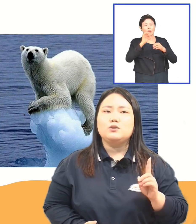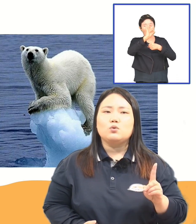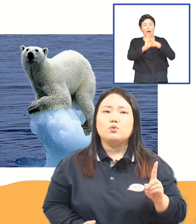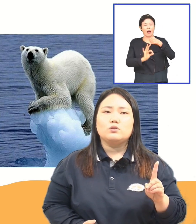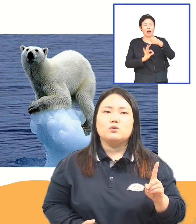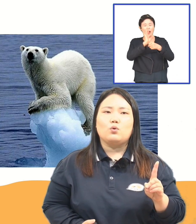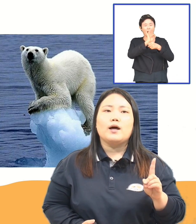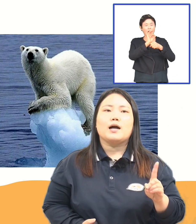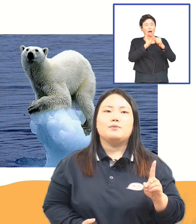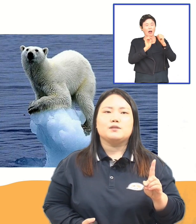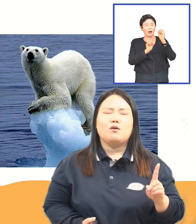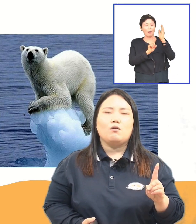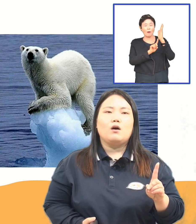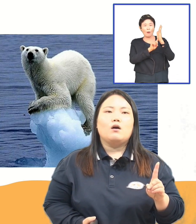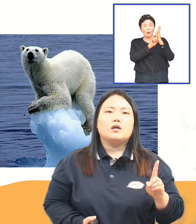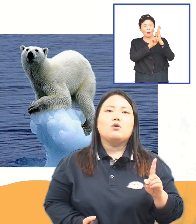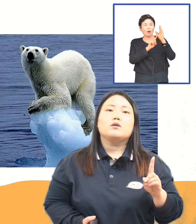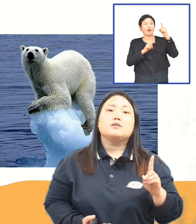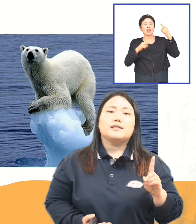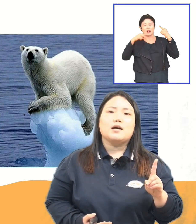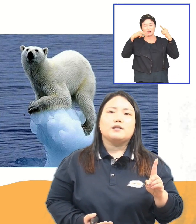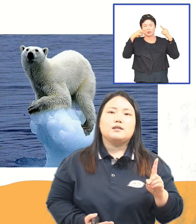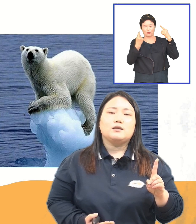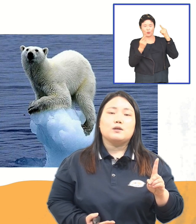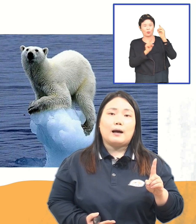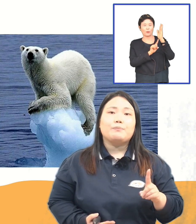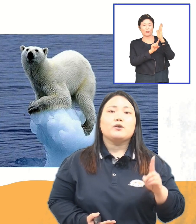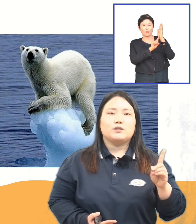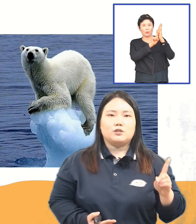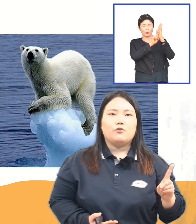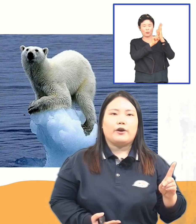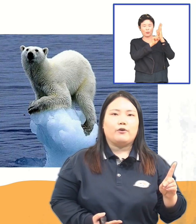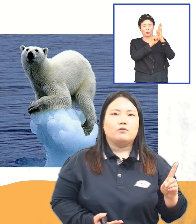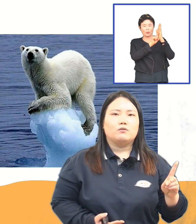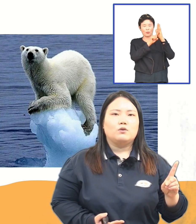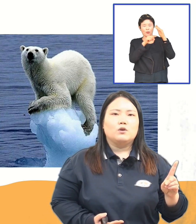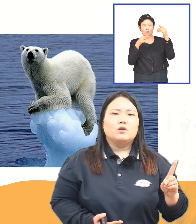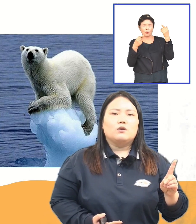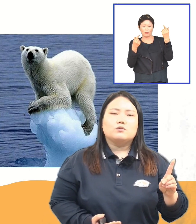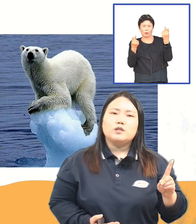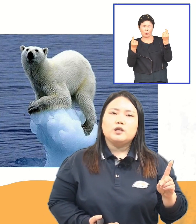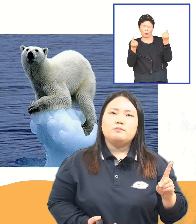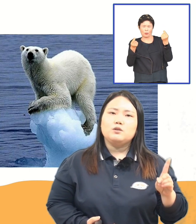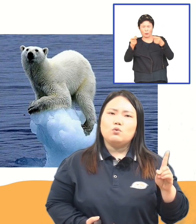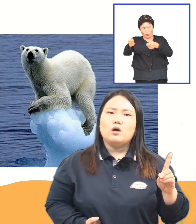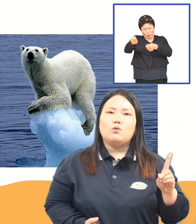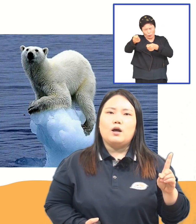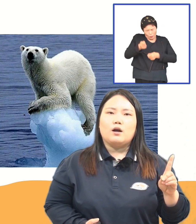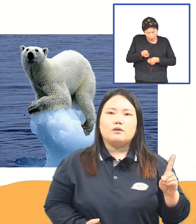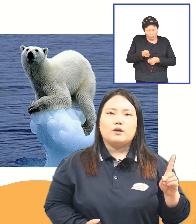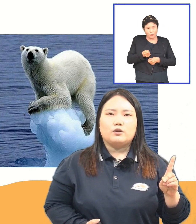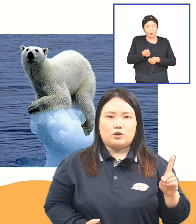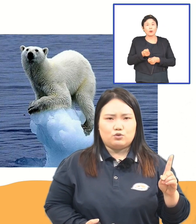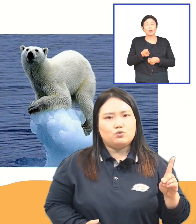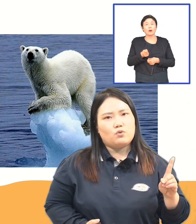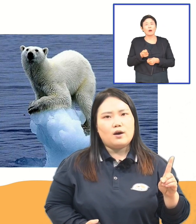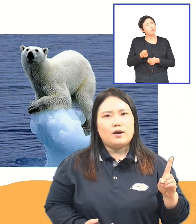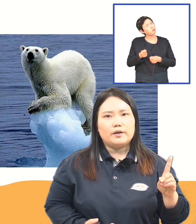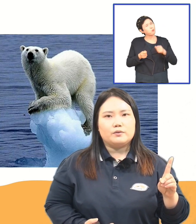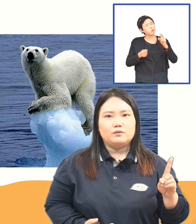거의 1도를 올라가면서 이러한 예상이 앞당겨진 거예요. 선생님, 1도가 올라간 게